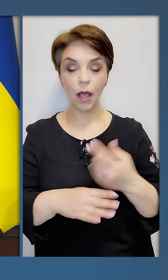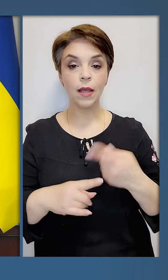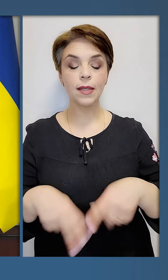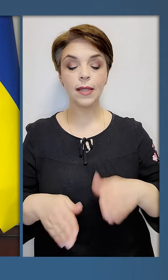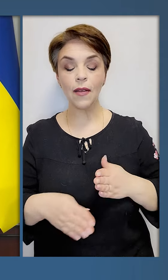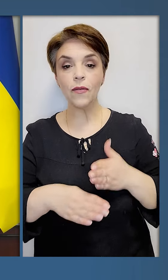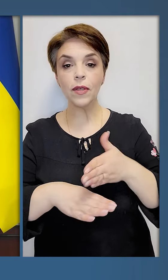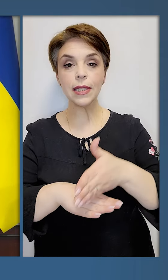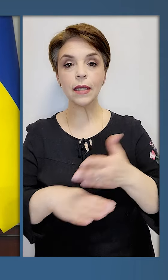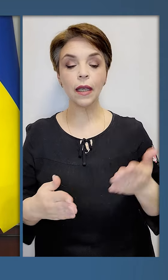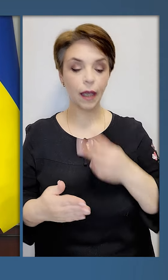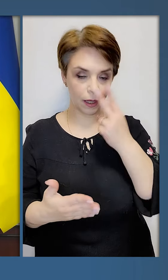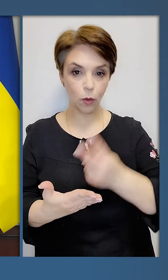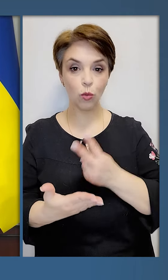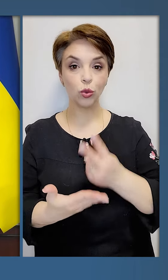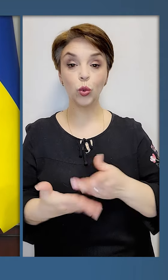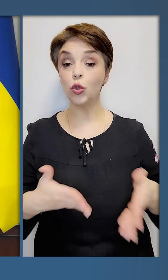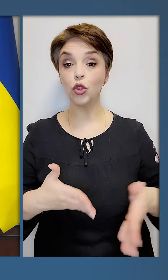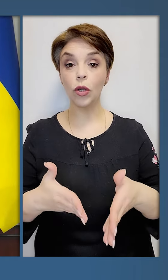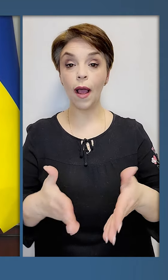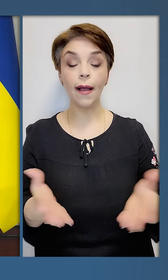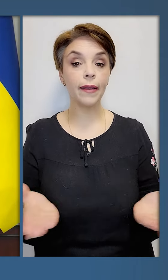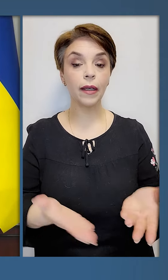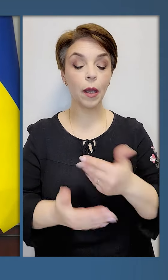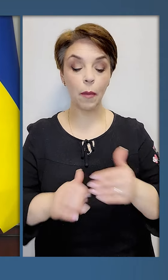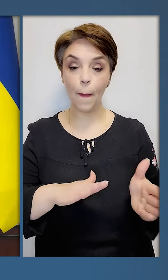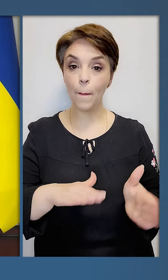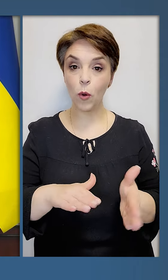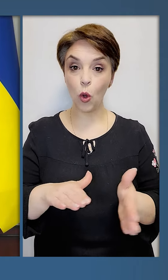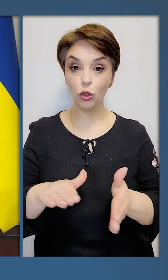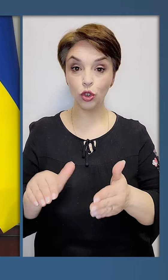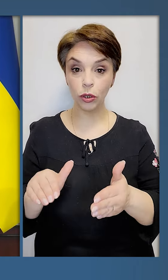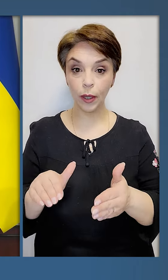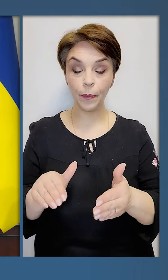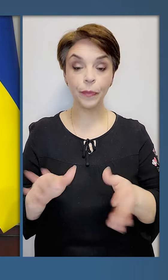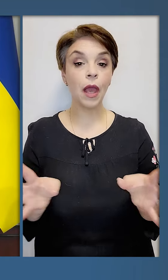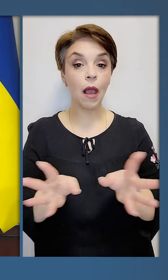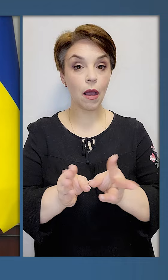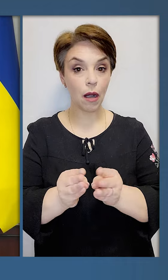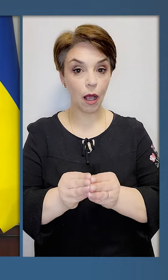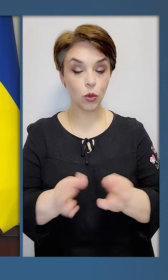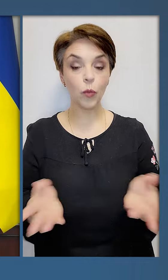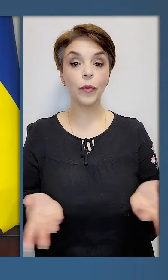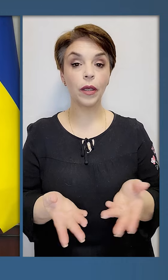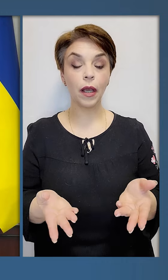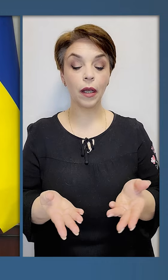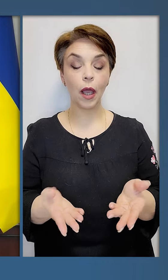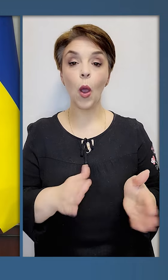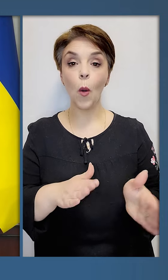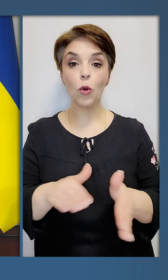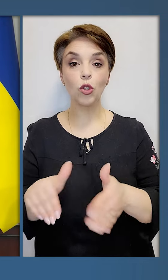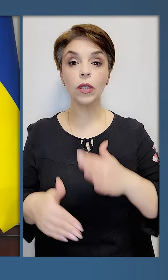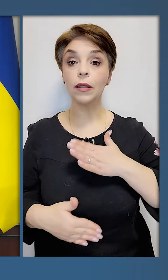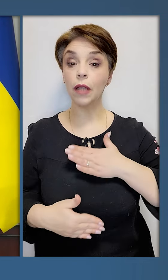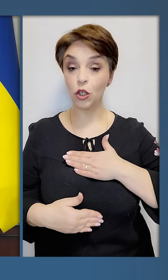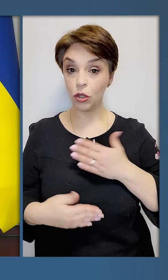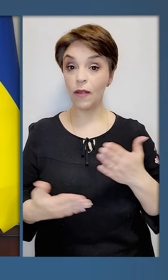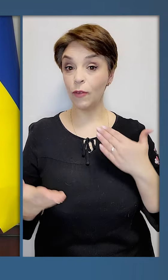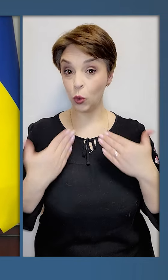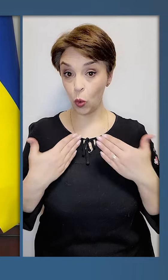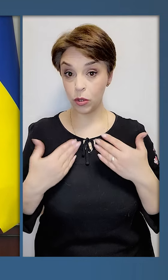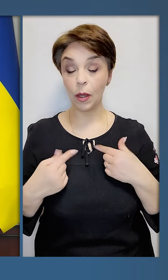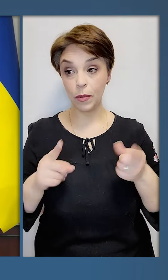Це візит, який демонструє шлях, який ми пройшли разом, які пройшли наші